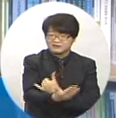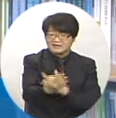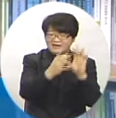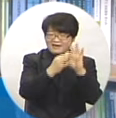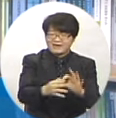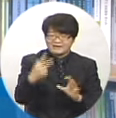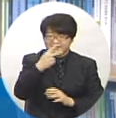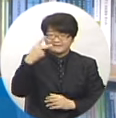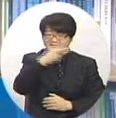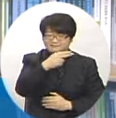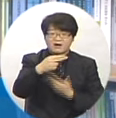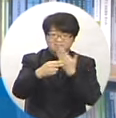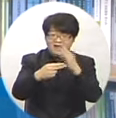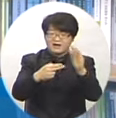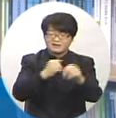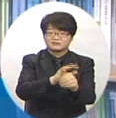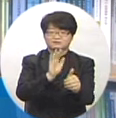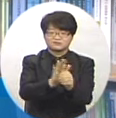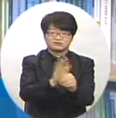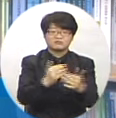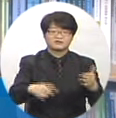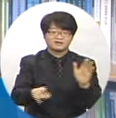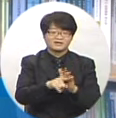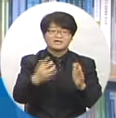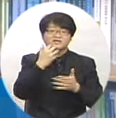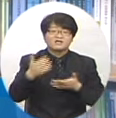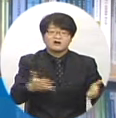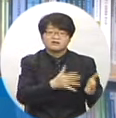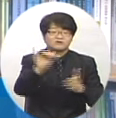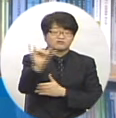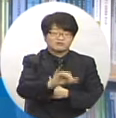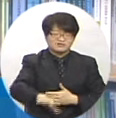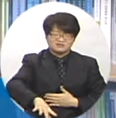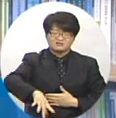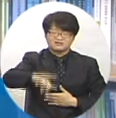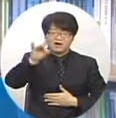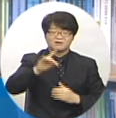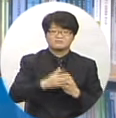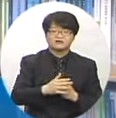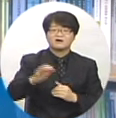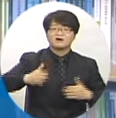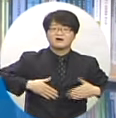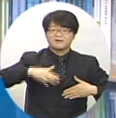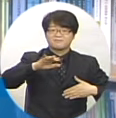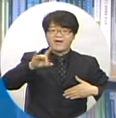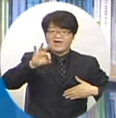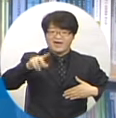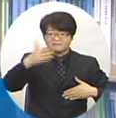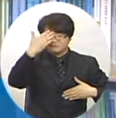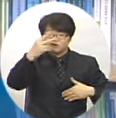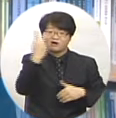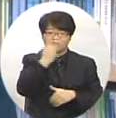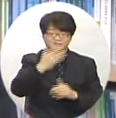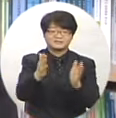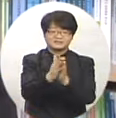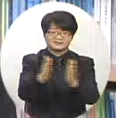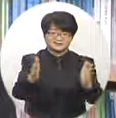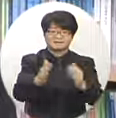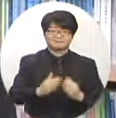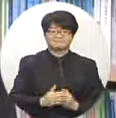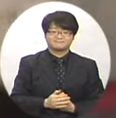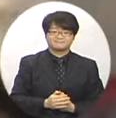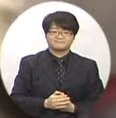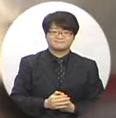계속 금연할 수 있도록 지원하기 위해서 경기도가 전국에서 최초로 폐암 무료검진 사업을 실시하게 되었습니다.